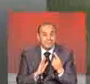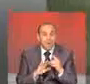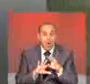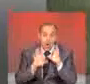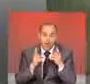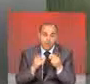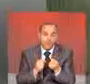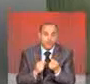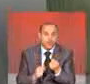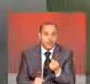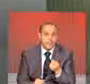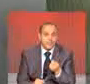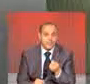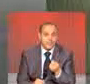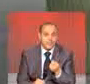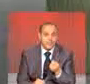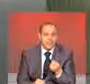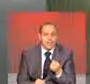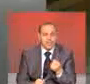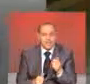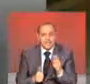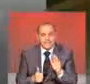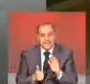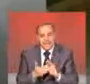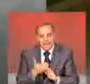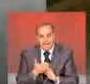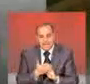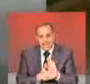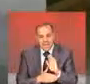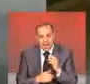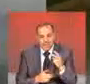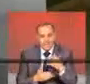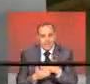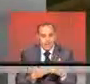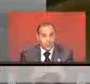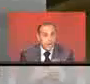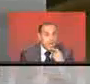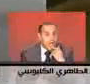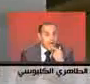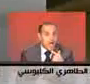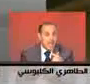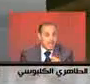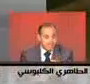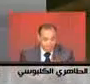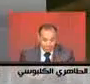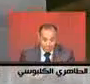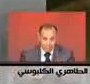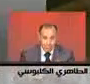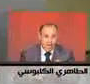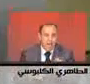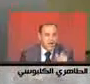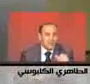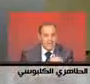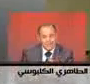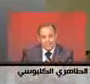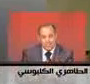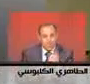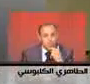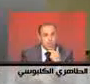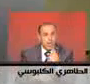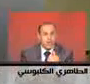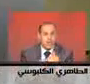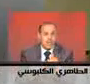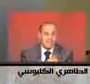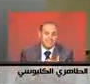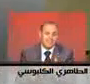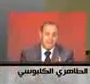جملية تقدر ب 6.12 مليون دينار، يهدف لتمكين الفئات الاجتماعية الضعيفة من مساكن تستجيب